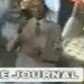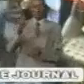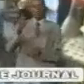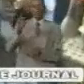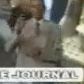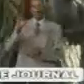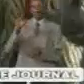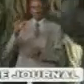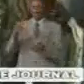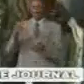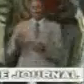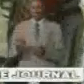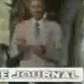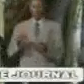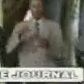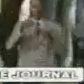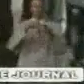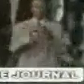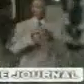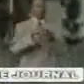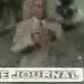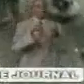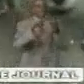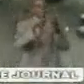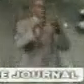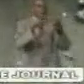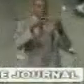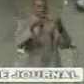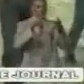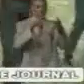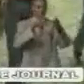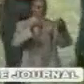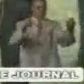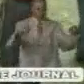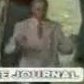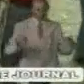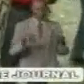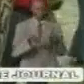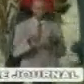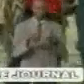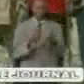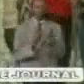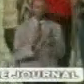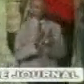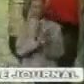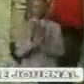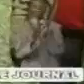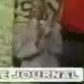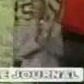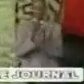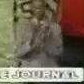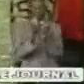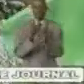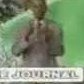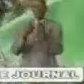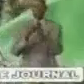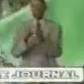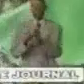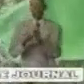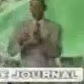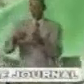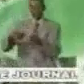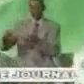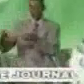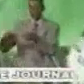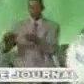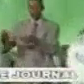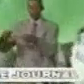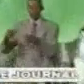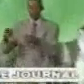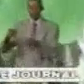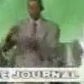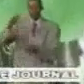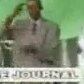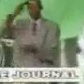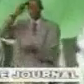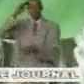jardin botanique réservé à la gastronomie congolaise et le marché Liberté pour les festivités liées au 14e